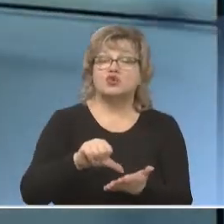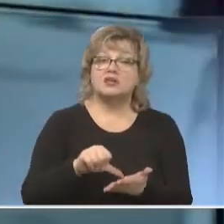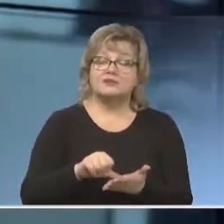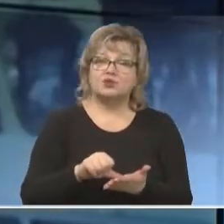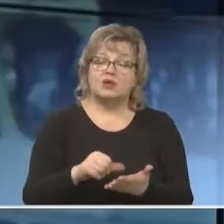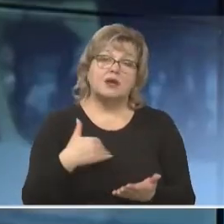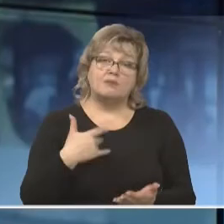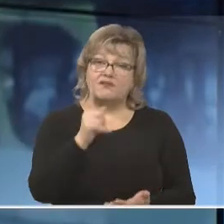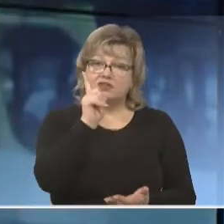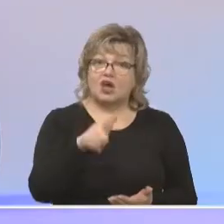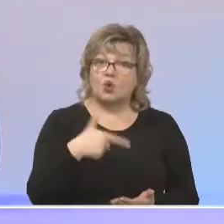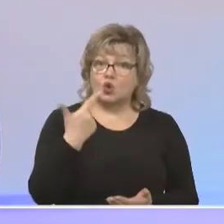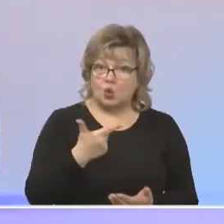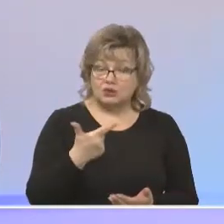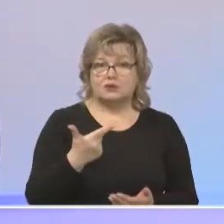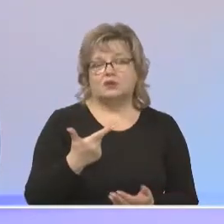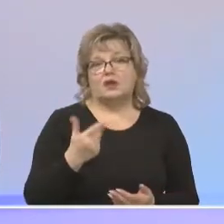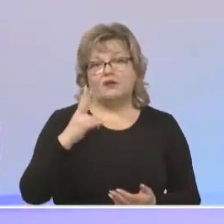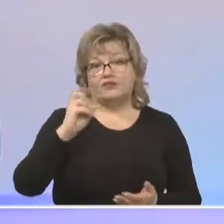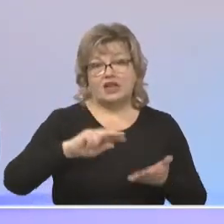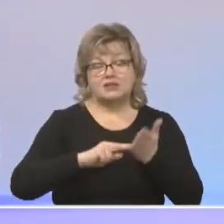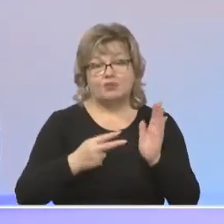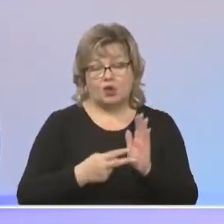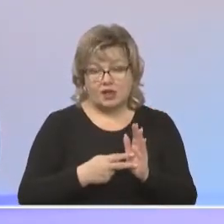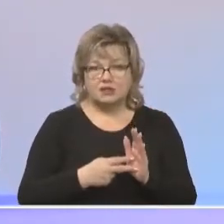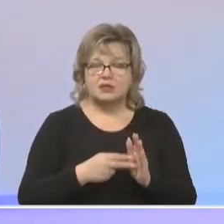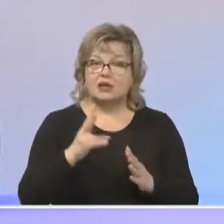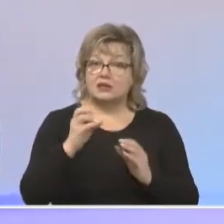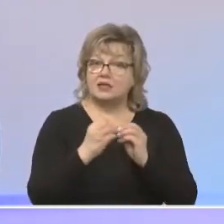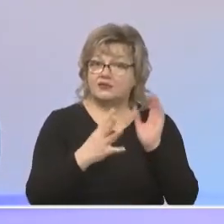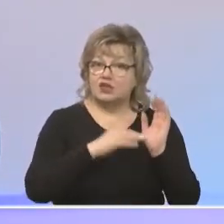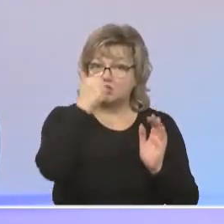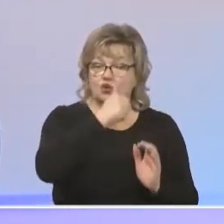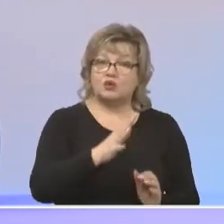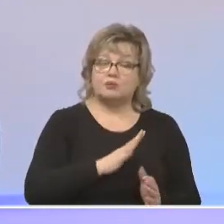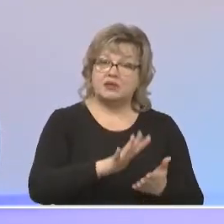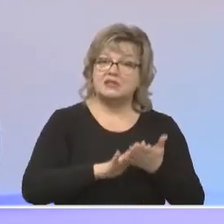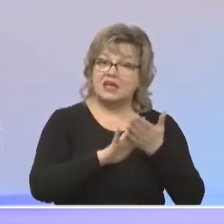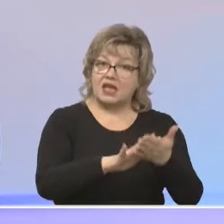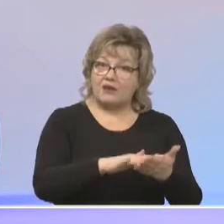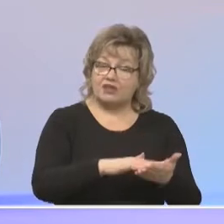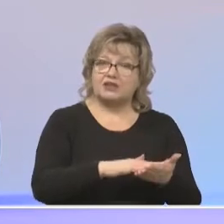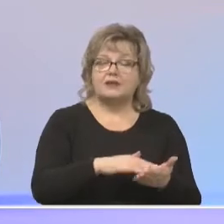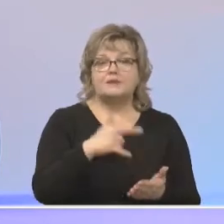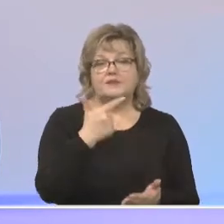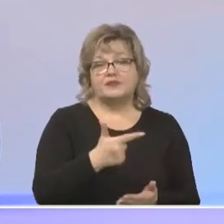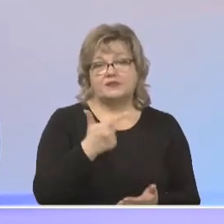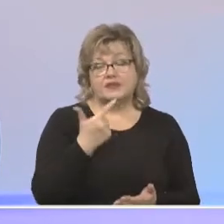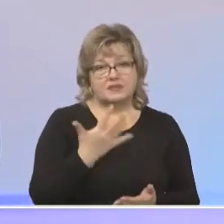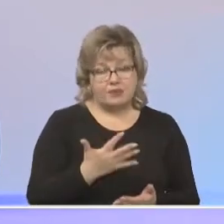мы второй год в нацпроекте. KPI на 2019 год было заявлено 17 предприятий, где мы должны